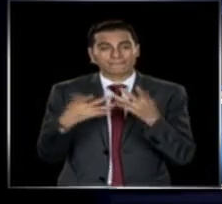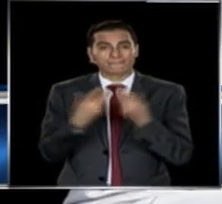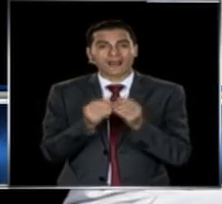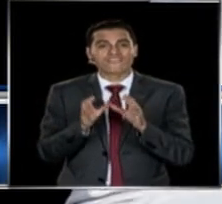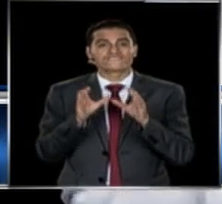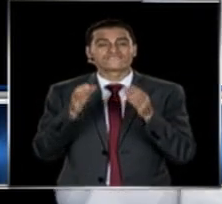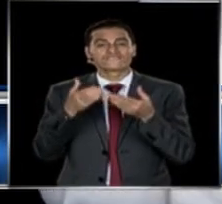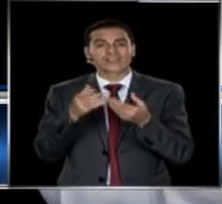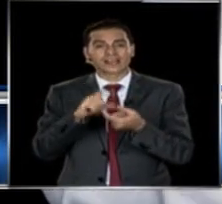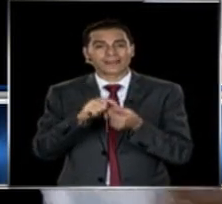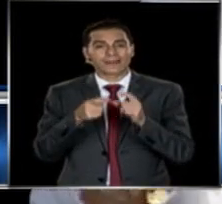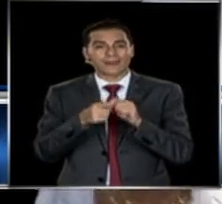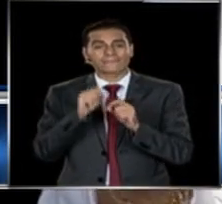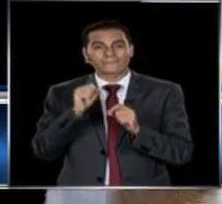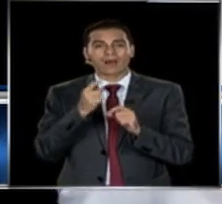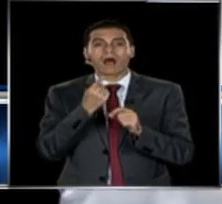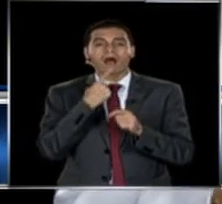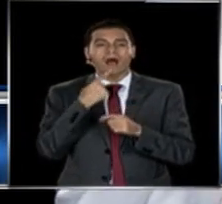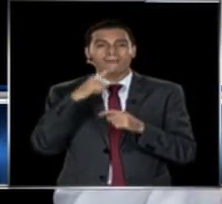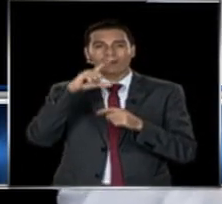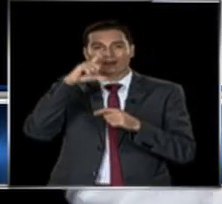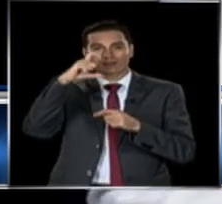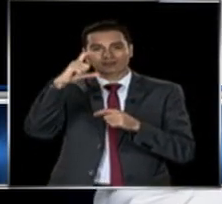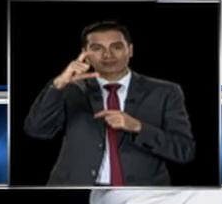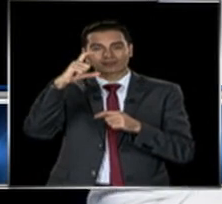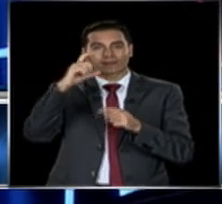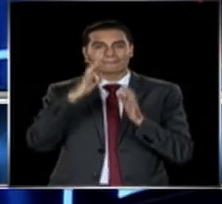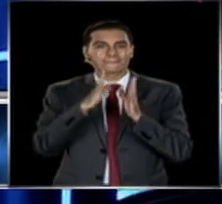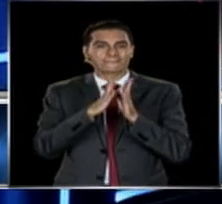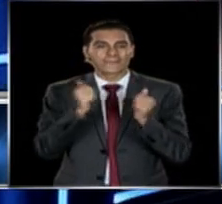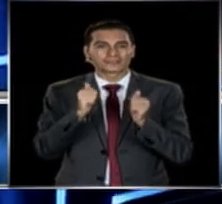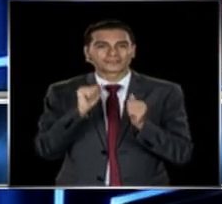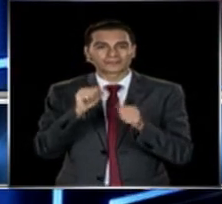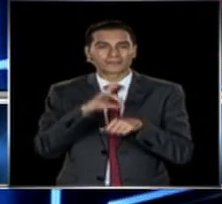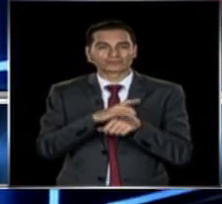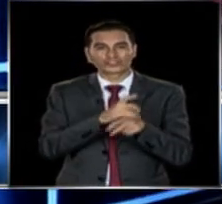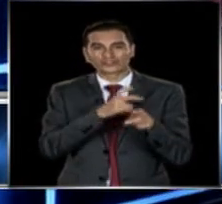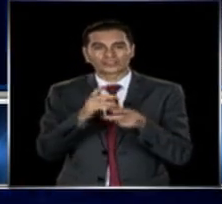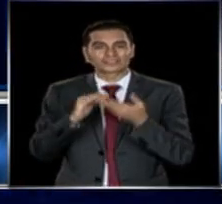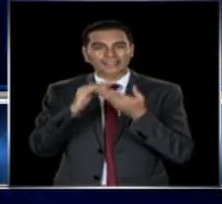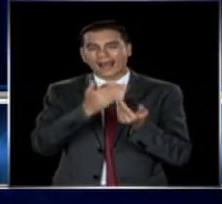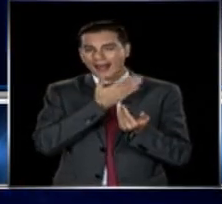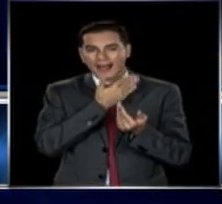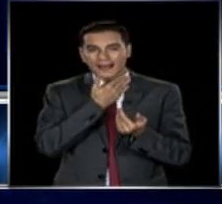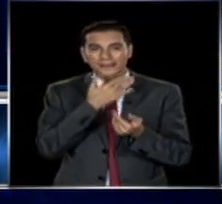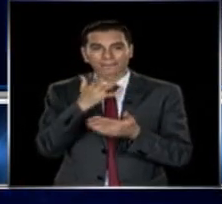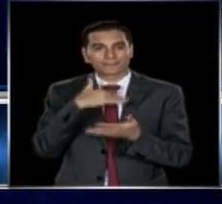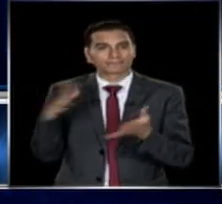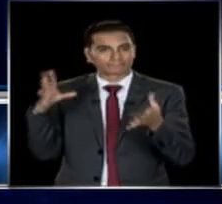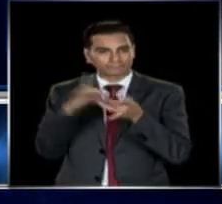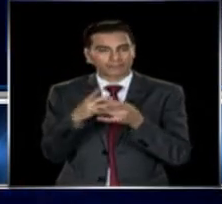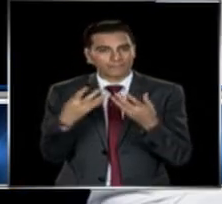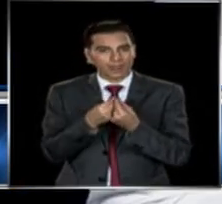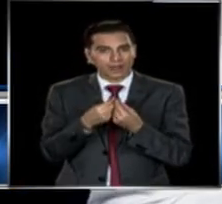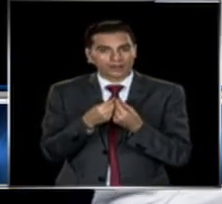الهلال الأحمر المصري، عشان تقدر تنزل معانا ميدانيا. نقلتيني لسؤال مهم جدا، استراتيجية التطوع. انا